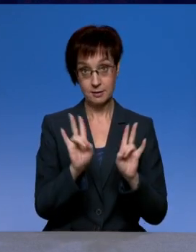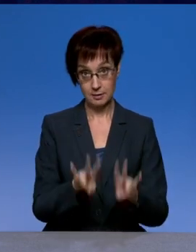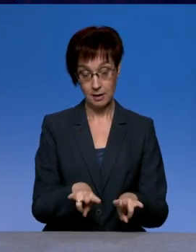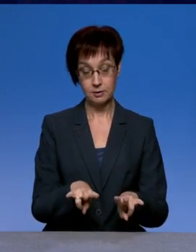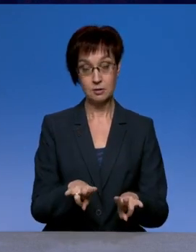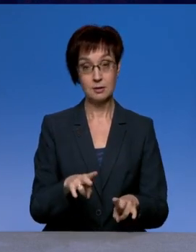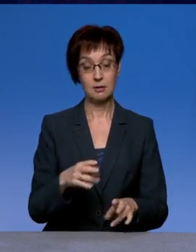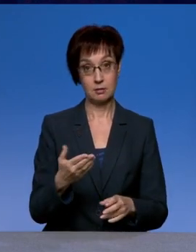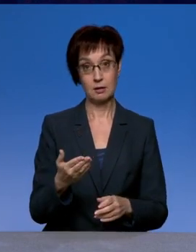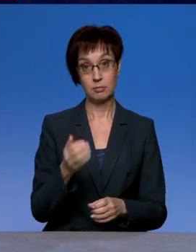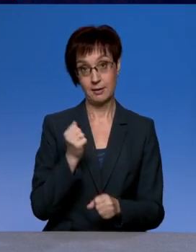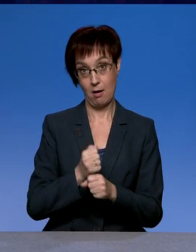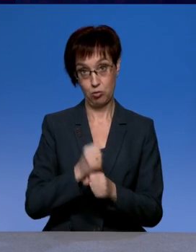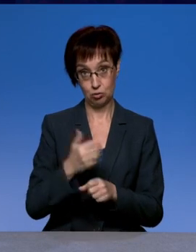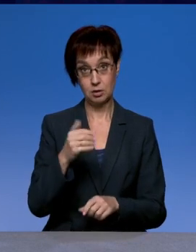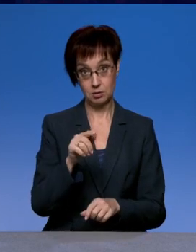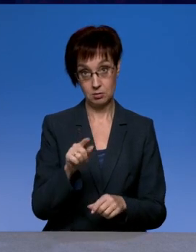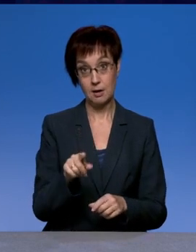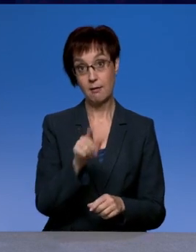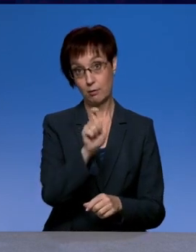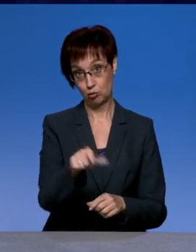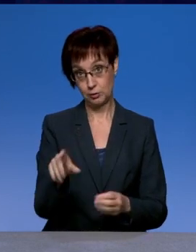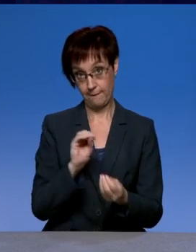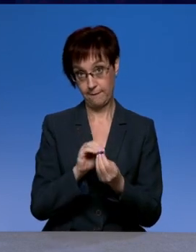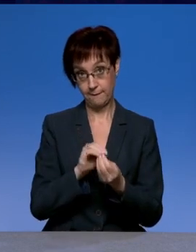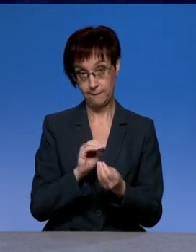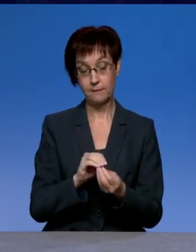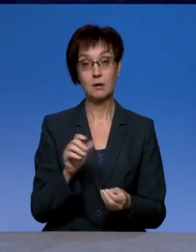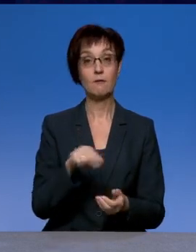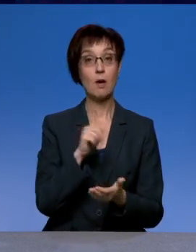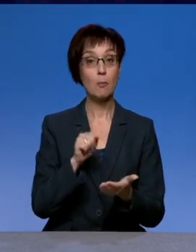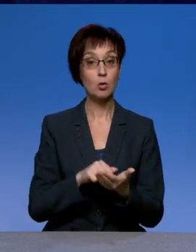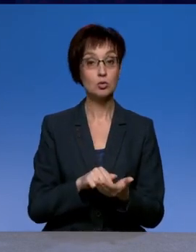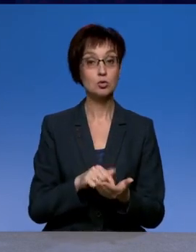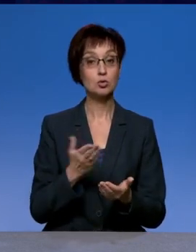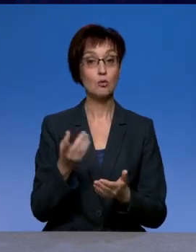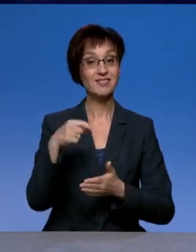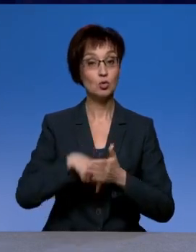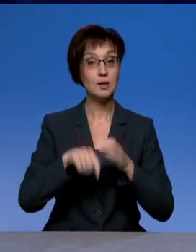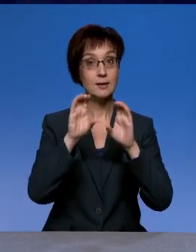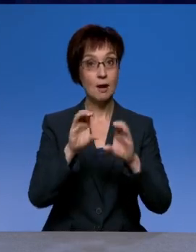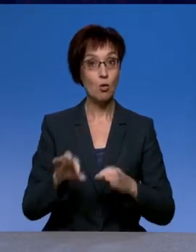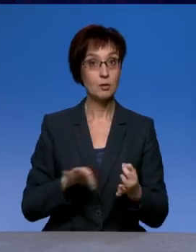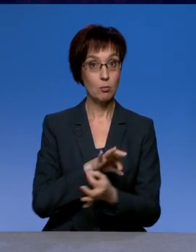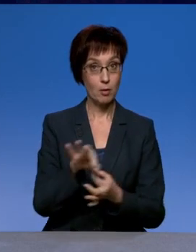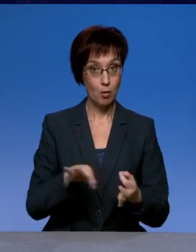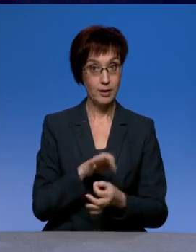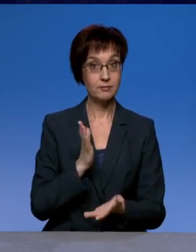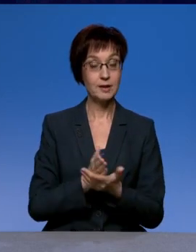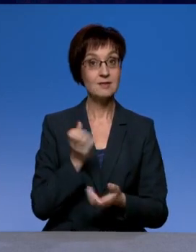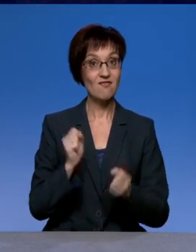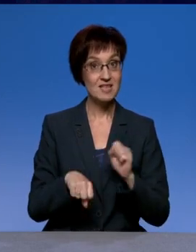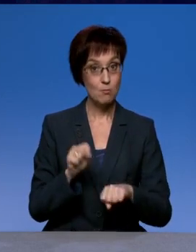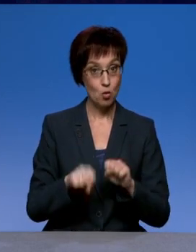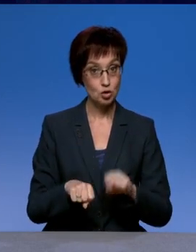другом, что в законопроекте присутствует еще возможность для того же судебного пристава оспаривать